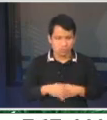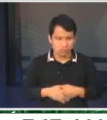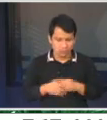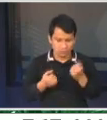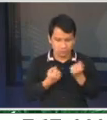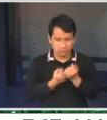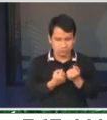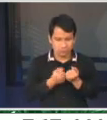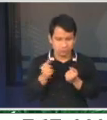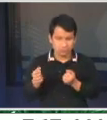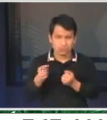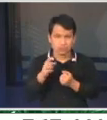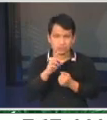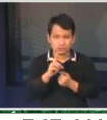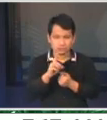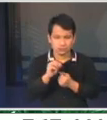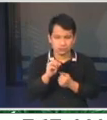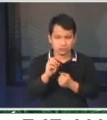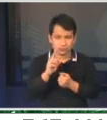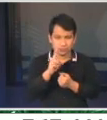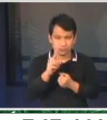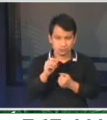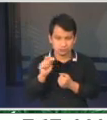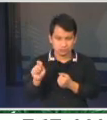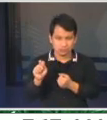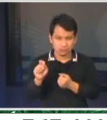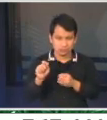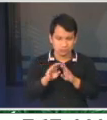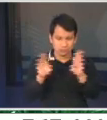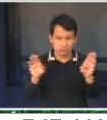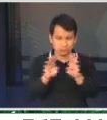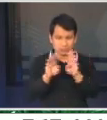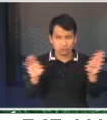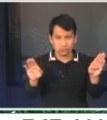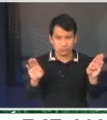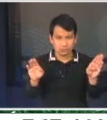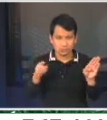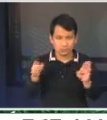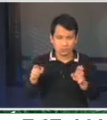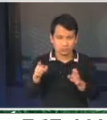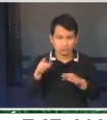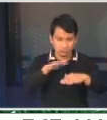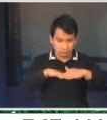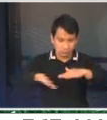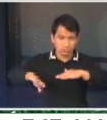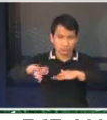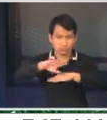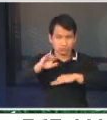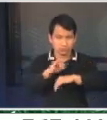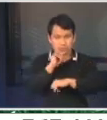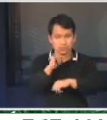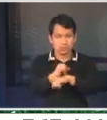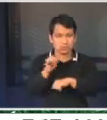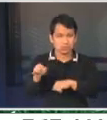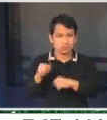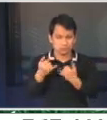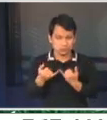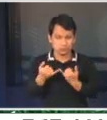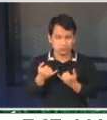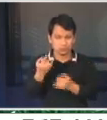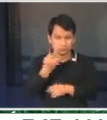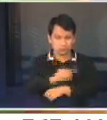Suportado ng Department of Tourism ang muling pagbubukas ng Siargao Island sa lugar na turista simula ngayong